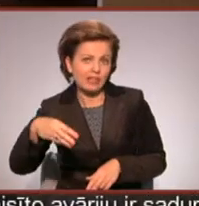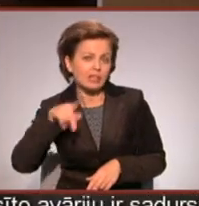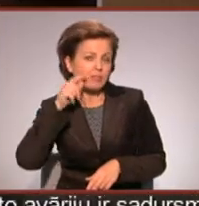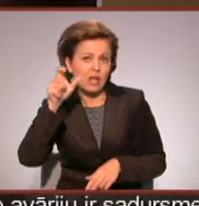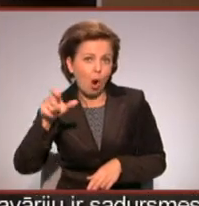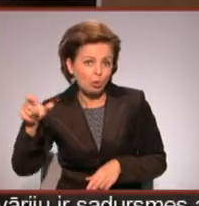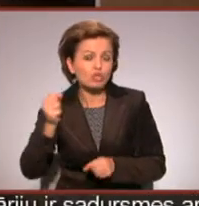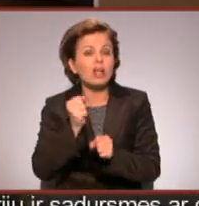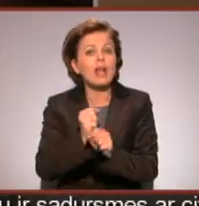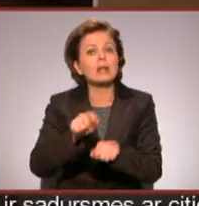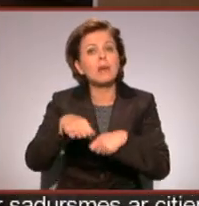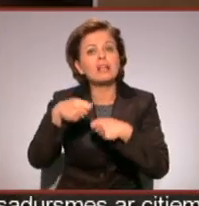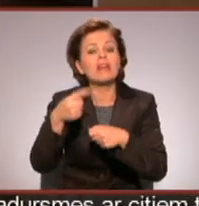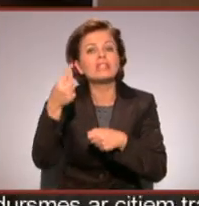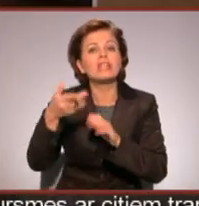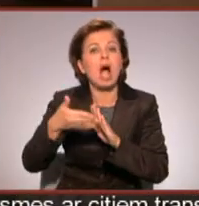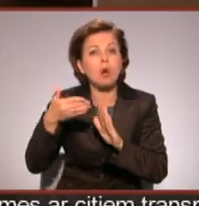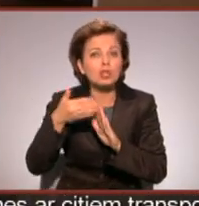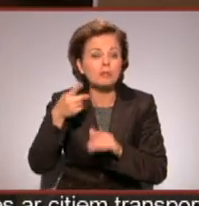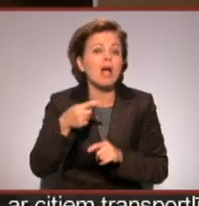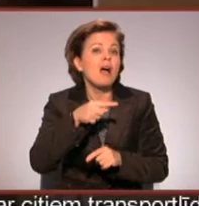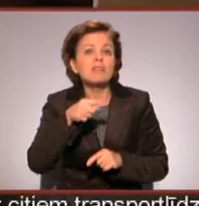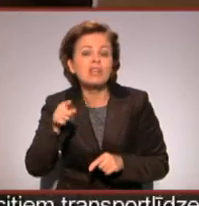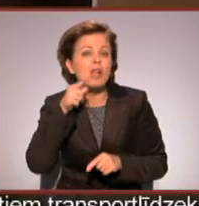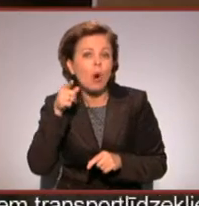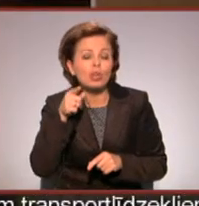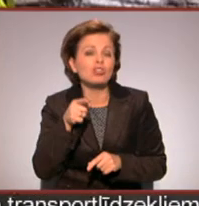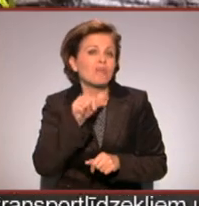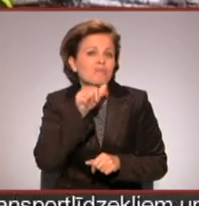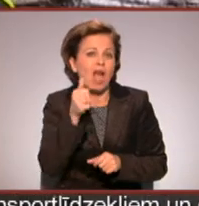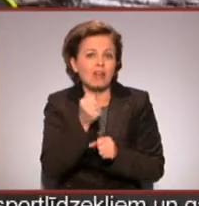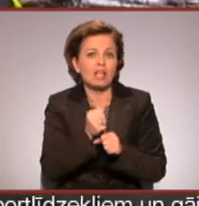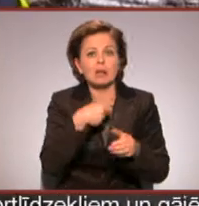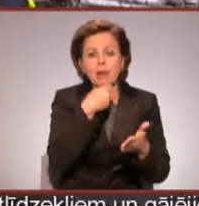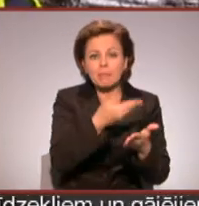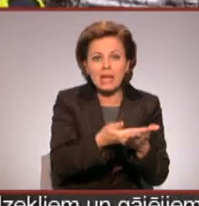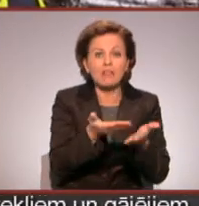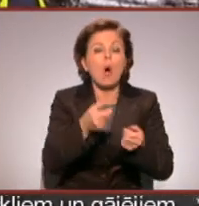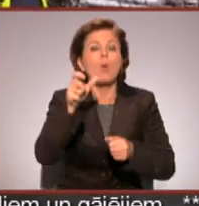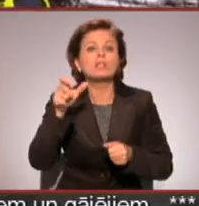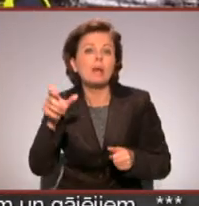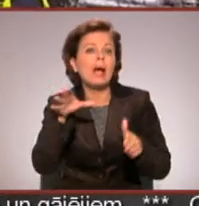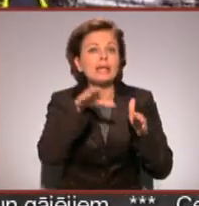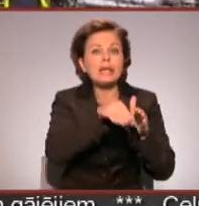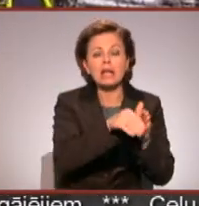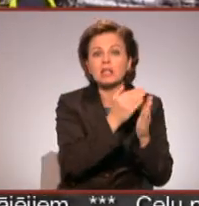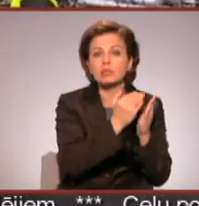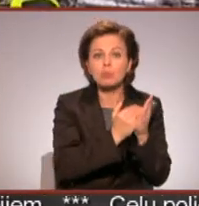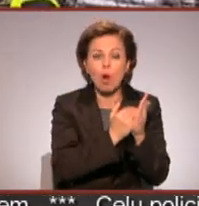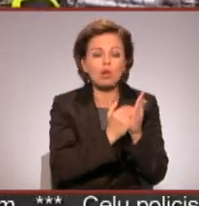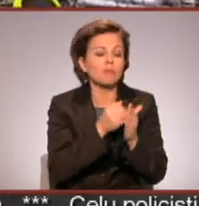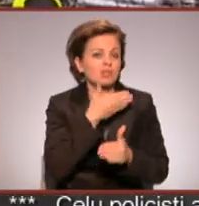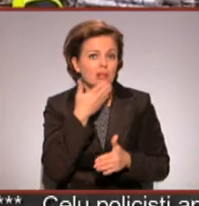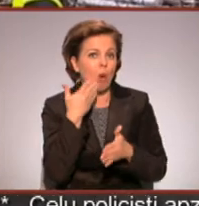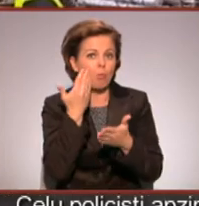pēc darba devēja atsaucības, tik lielam jauniešu skaitam darbu nevarēs piedāvāt, jo uzņēmējiem iesaistīties šajā programmā nav